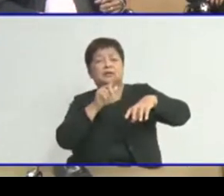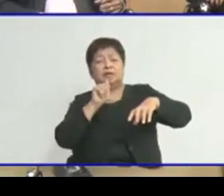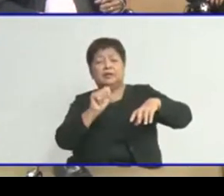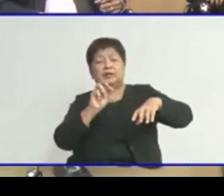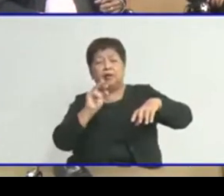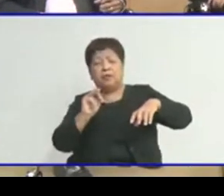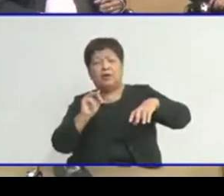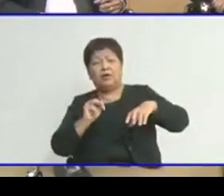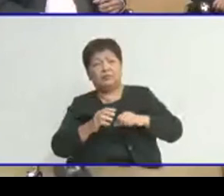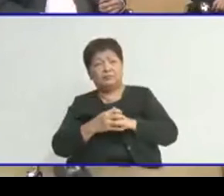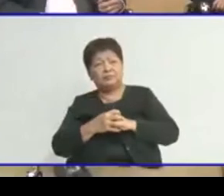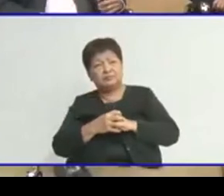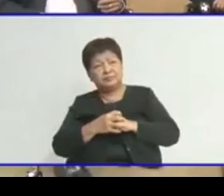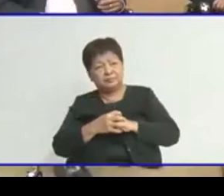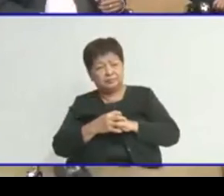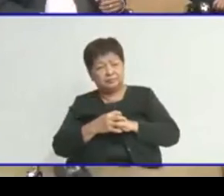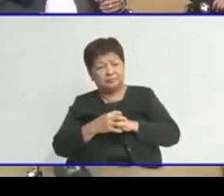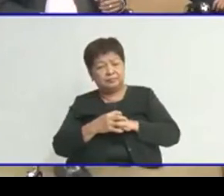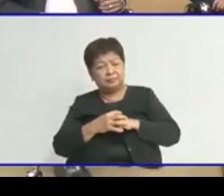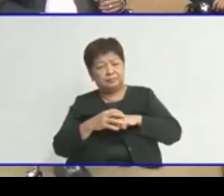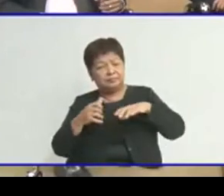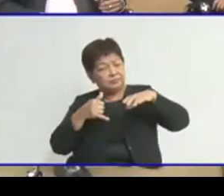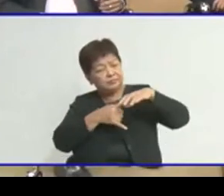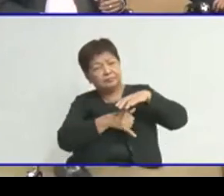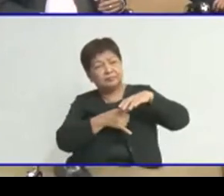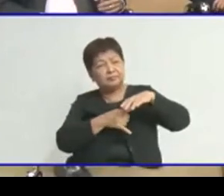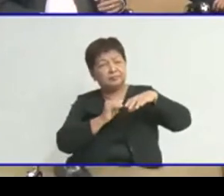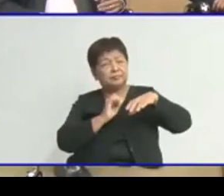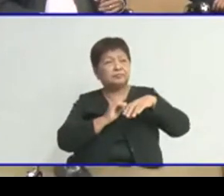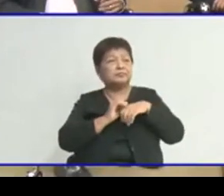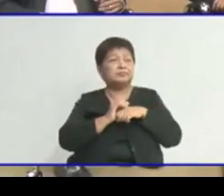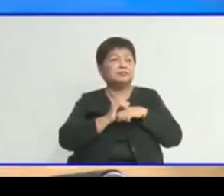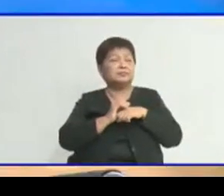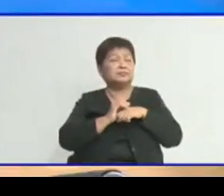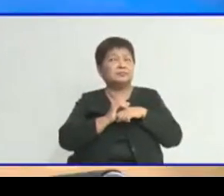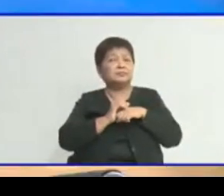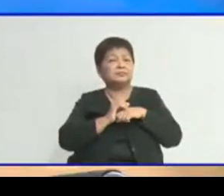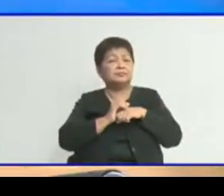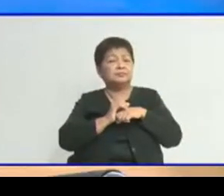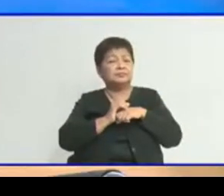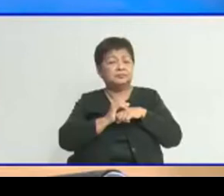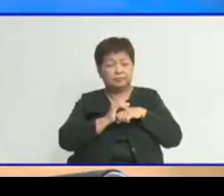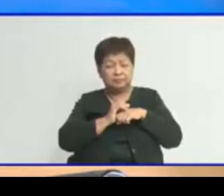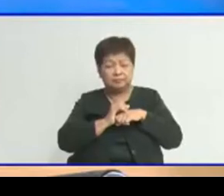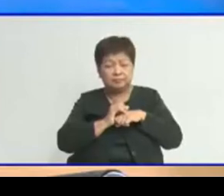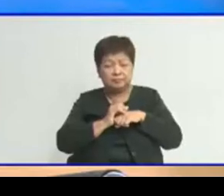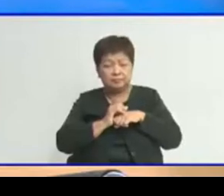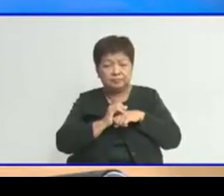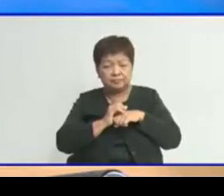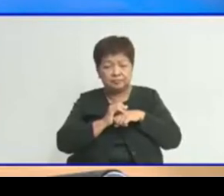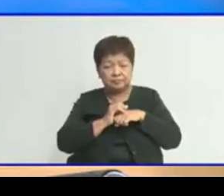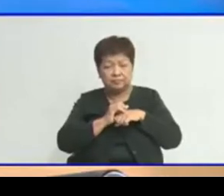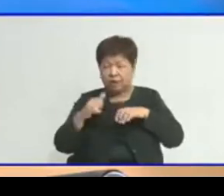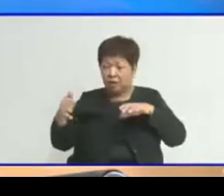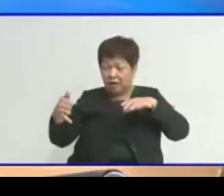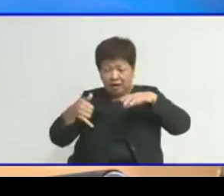ขออนุญาตนำเรียนอย่างนี้ครับระเบียบนี้ข้อที่30นะครับ คร่าวๆสรุปก็คือบุคคลที่ยื่น